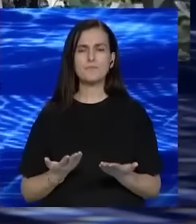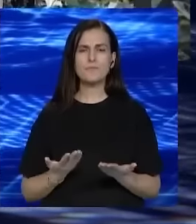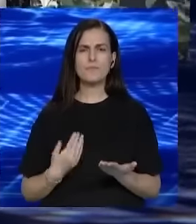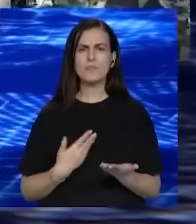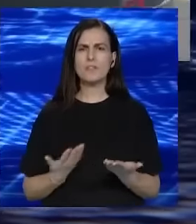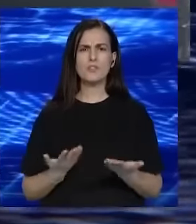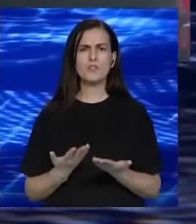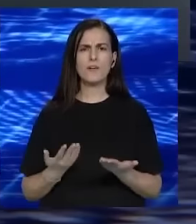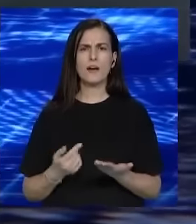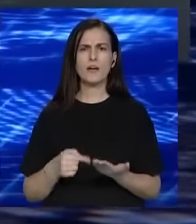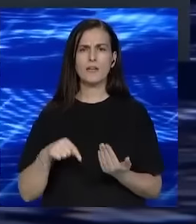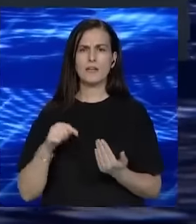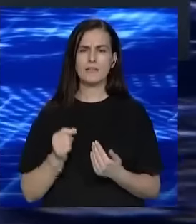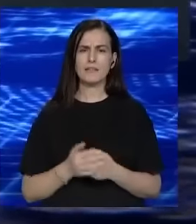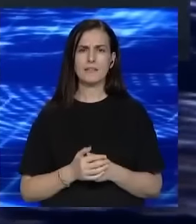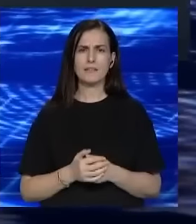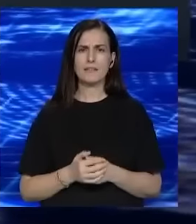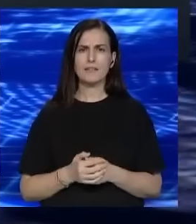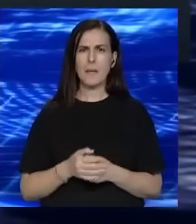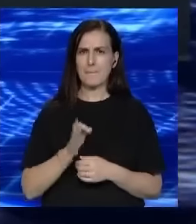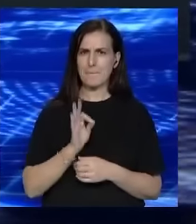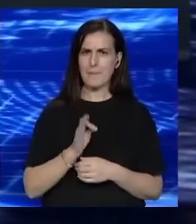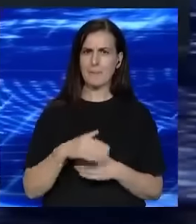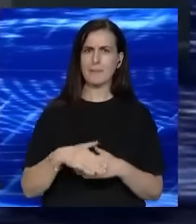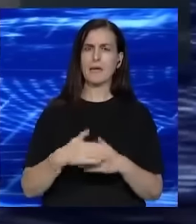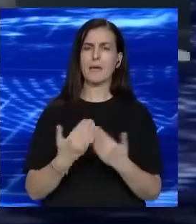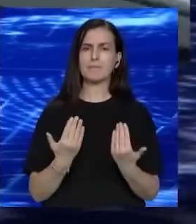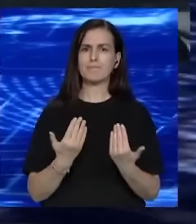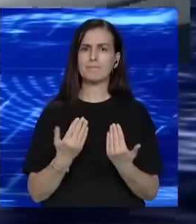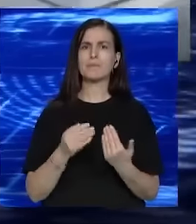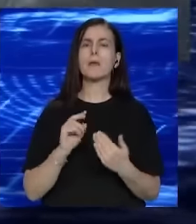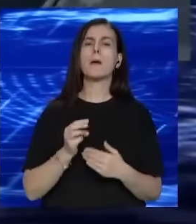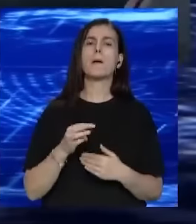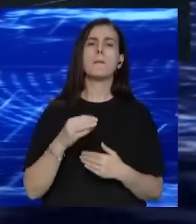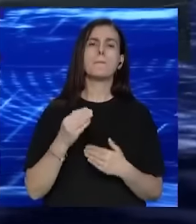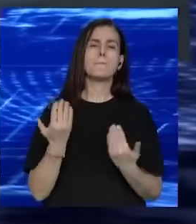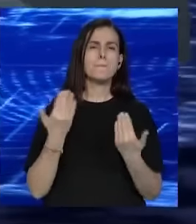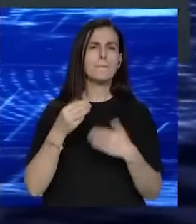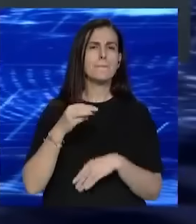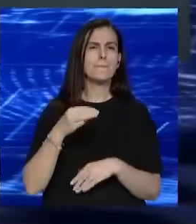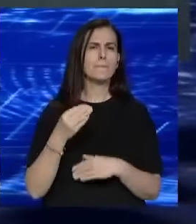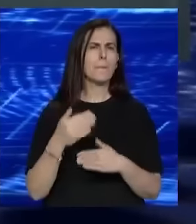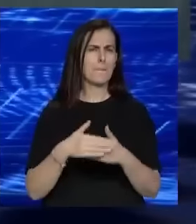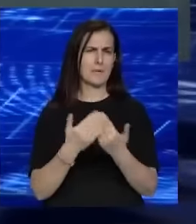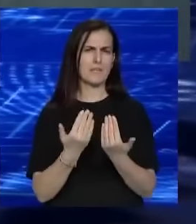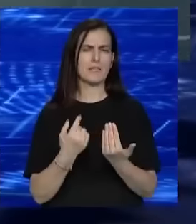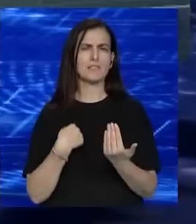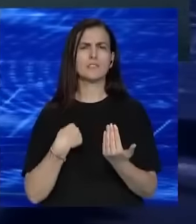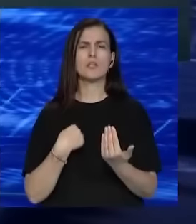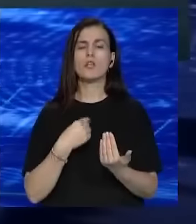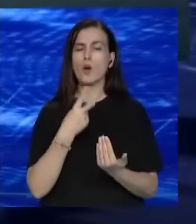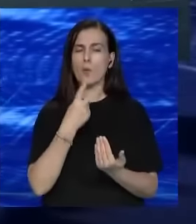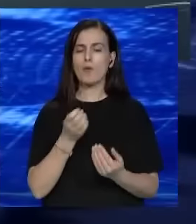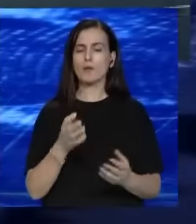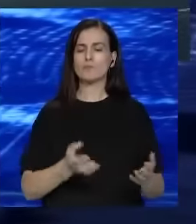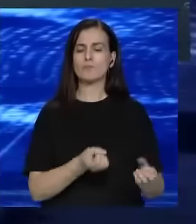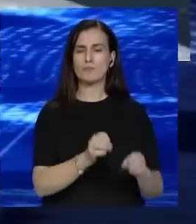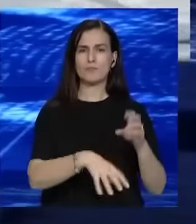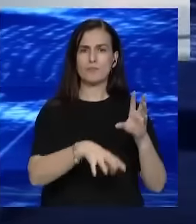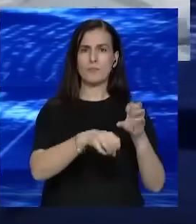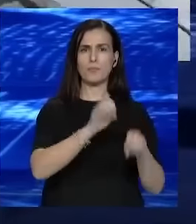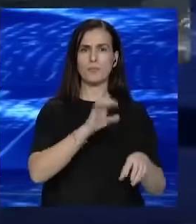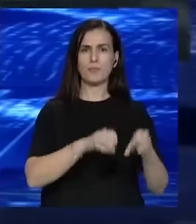dhe mëngjesin e ditës së premte pritet të hedhë shortin për të caktuar prokurorin e ekzekutimeve, i cili më pas